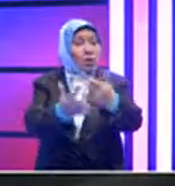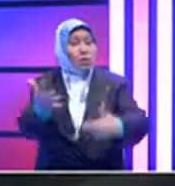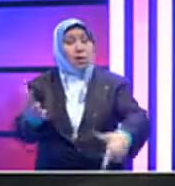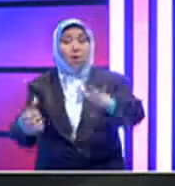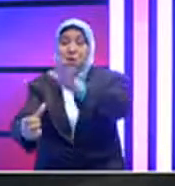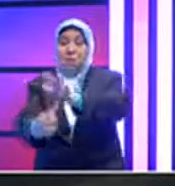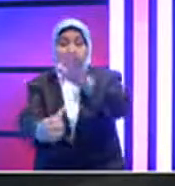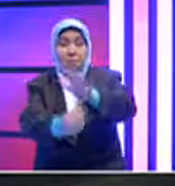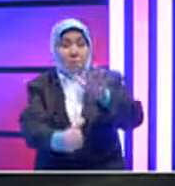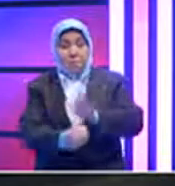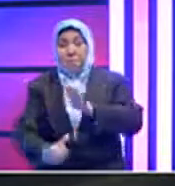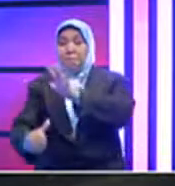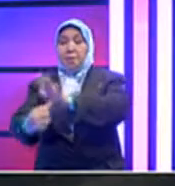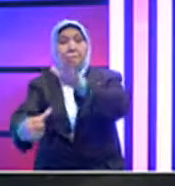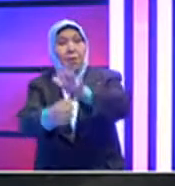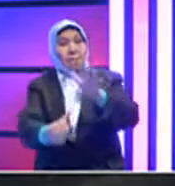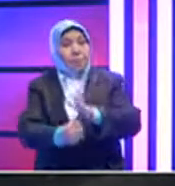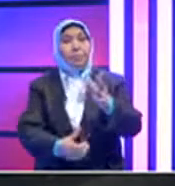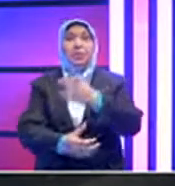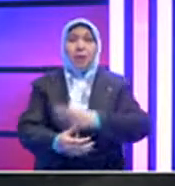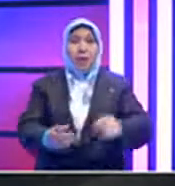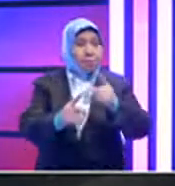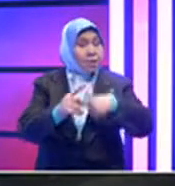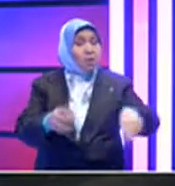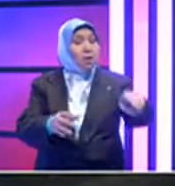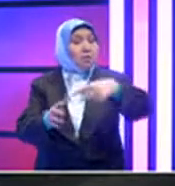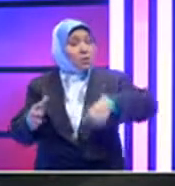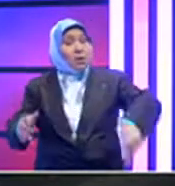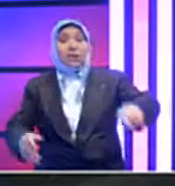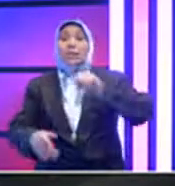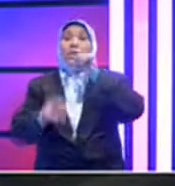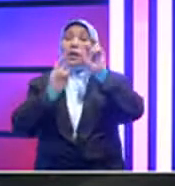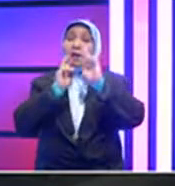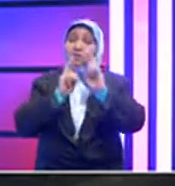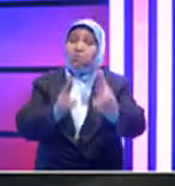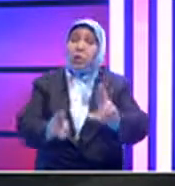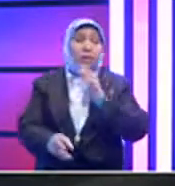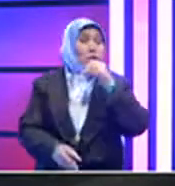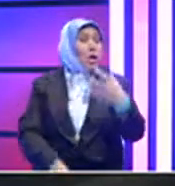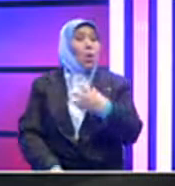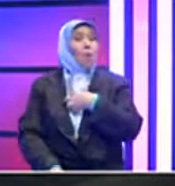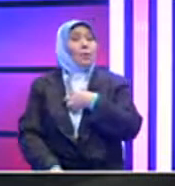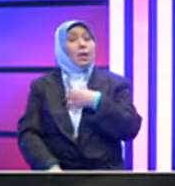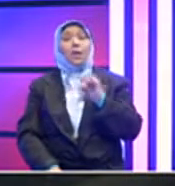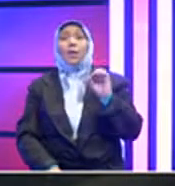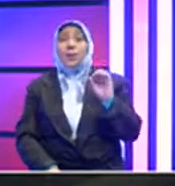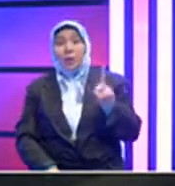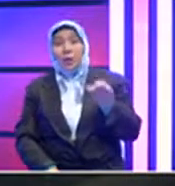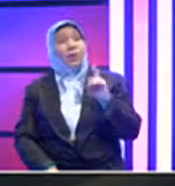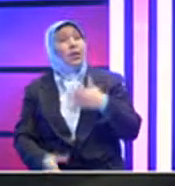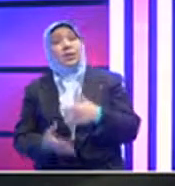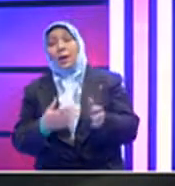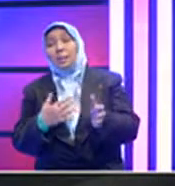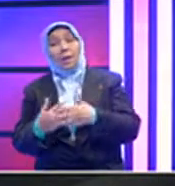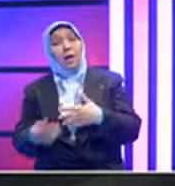diet tindas mereka dan bila mereka ini tidak resmon ya Mike tak comment saja yang tengah Okelah Firaun tak pula